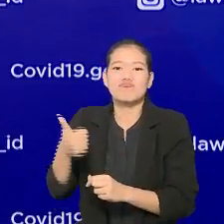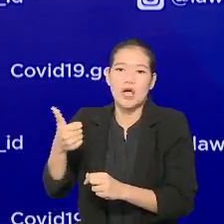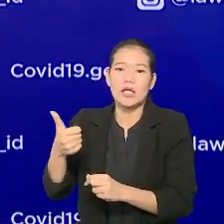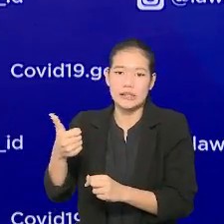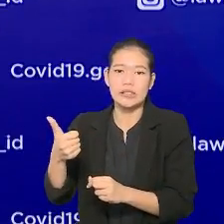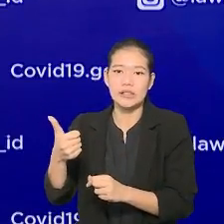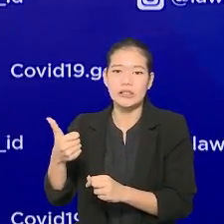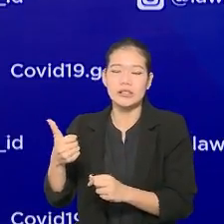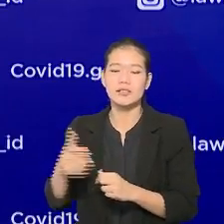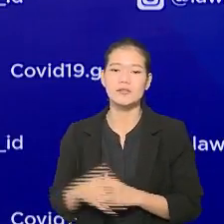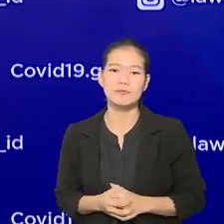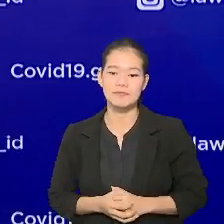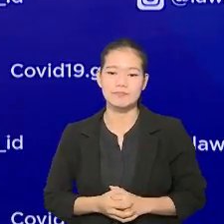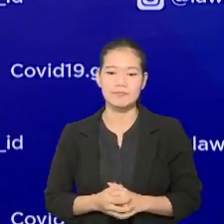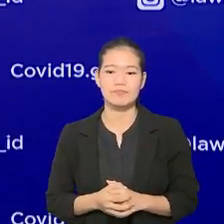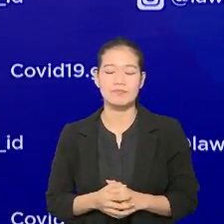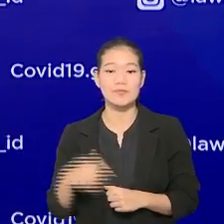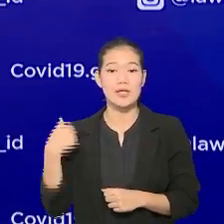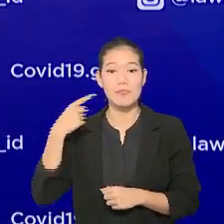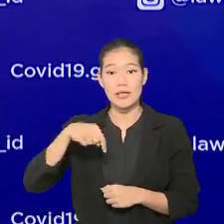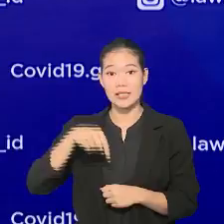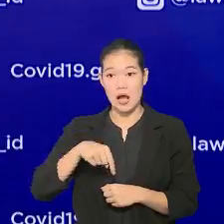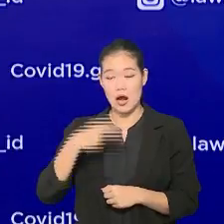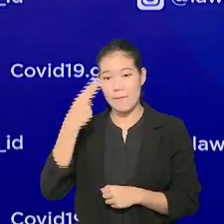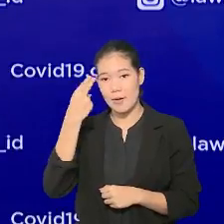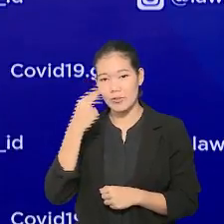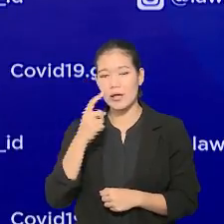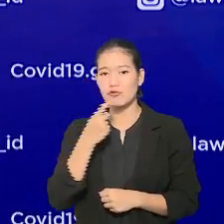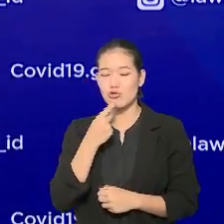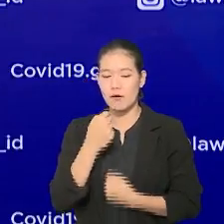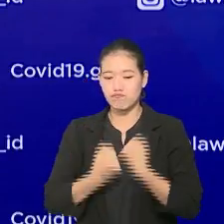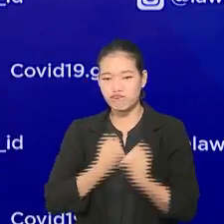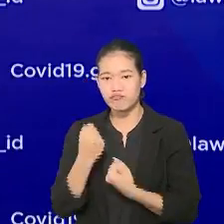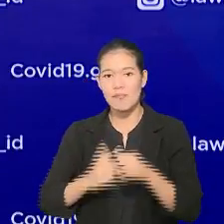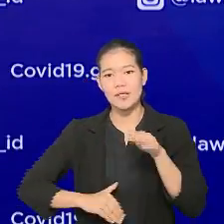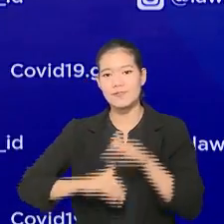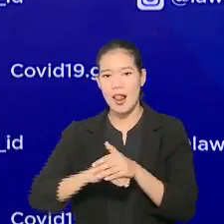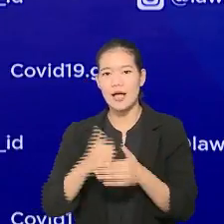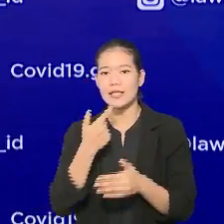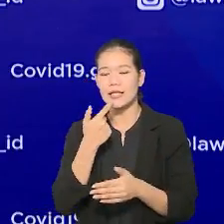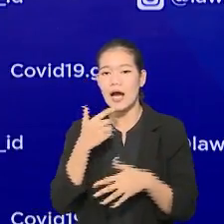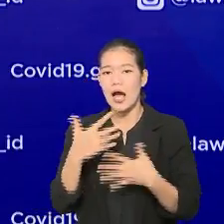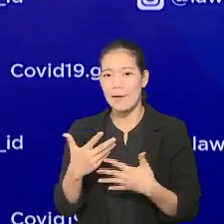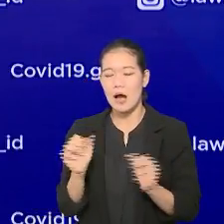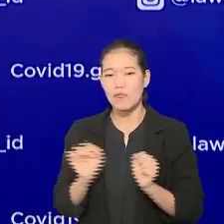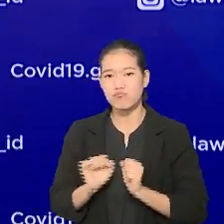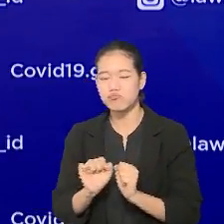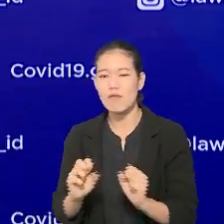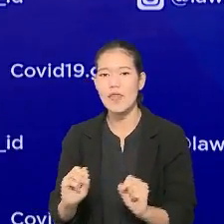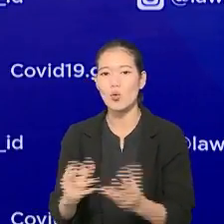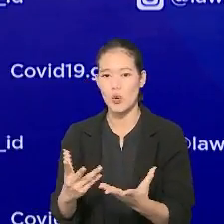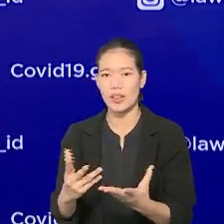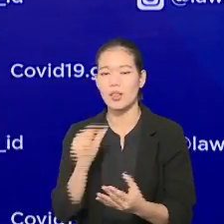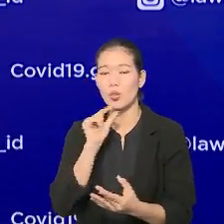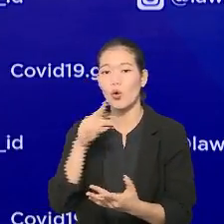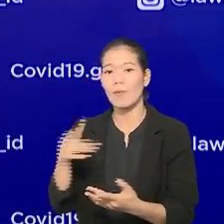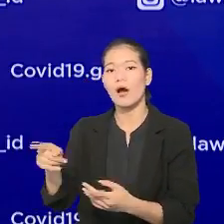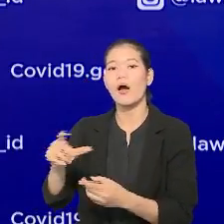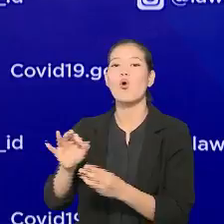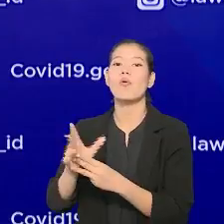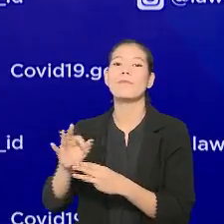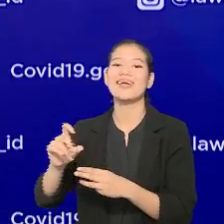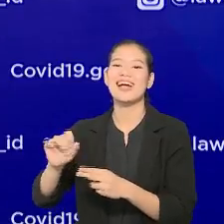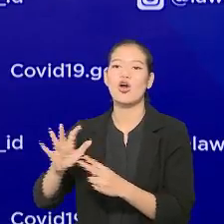varian yang ada. Saat ini pemerintah mengoptimalkan upaya tanggap darurat untuk mencegah meluasnya penularan